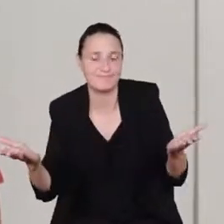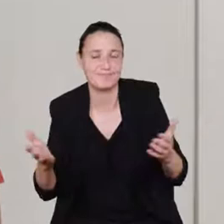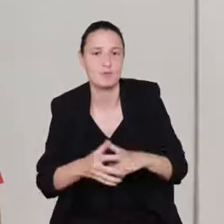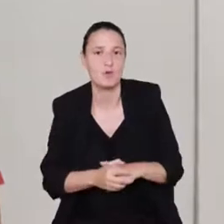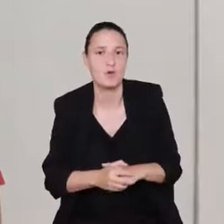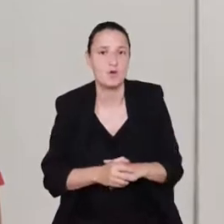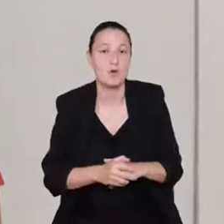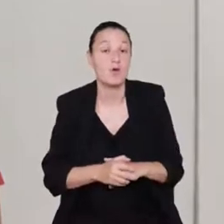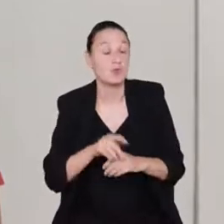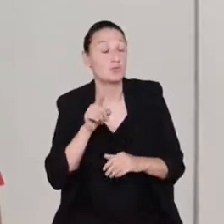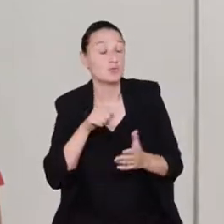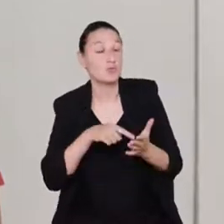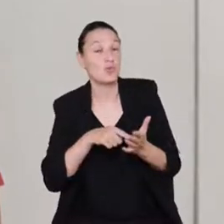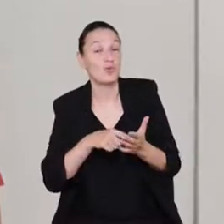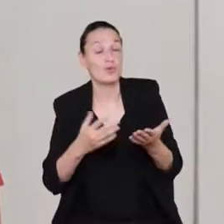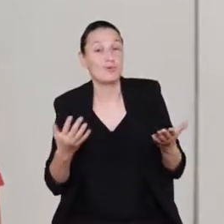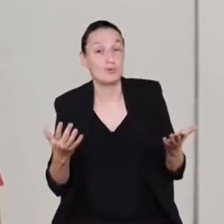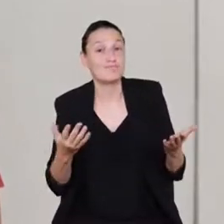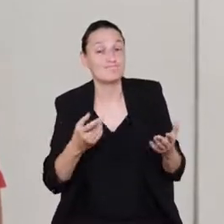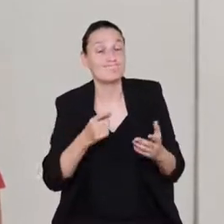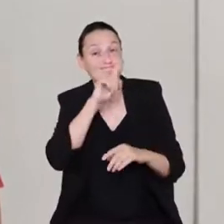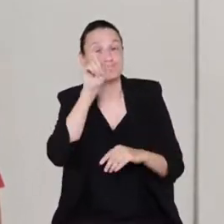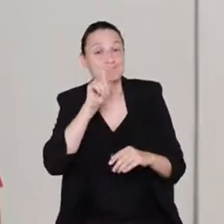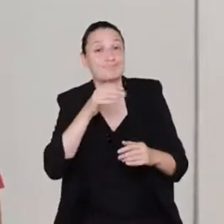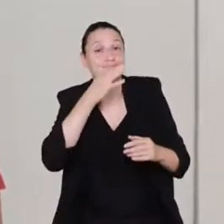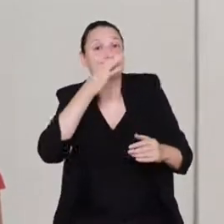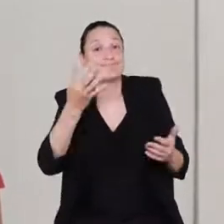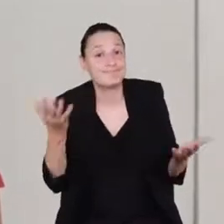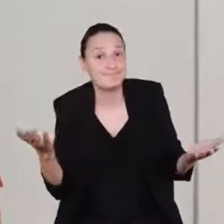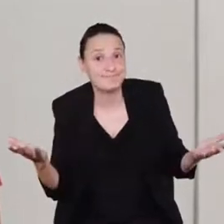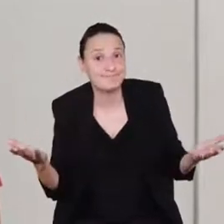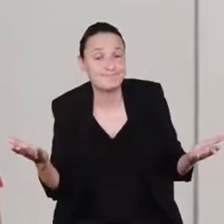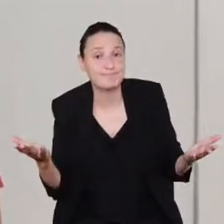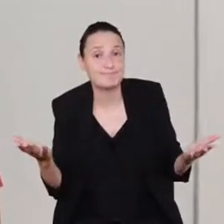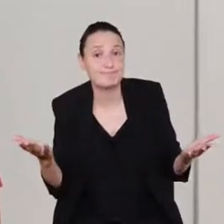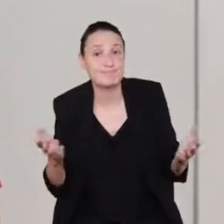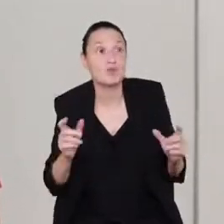I teraz jest pytanie oczywiście,